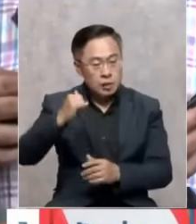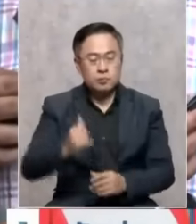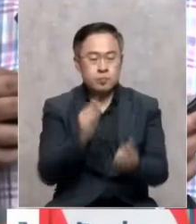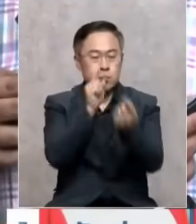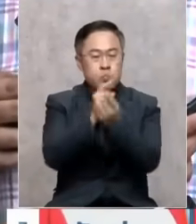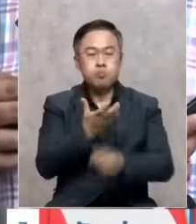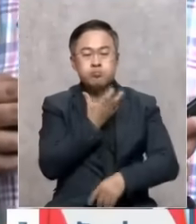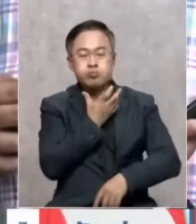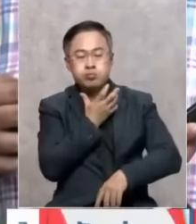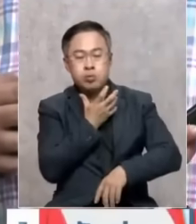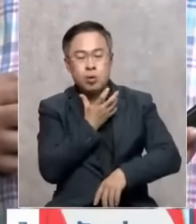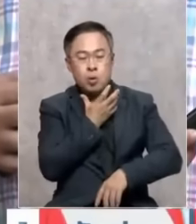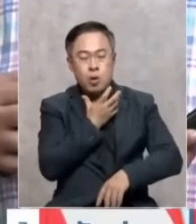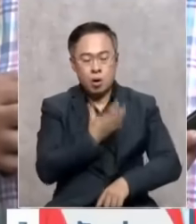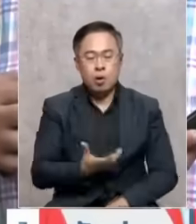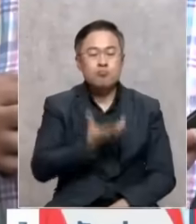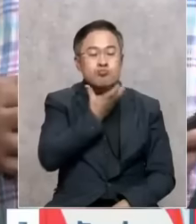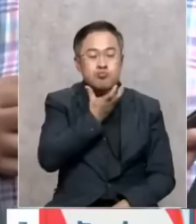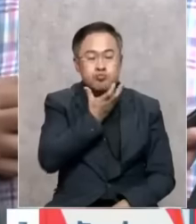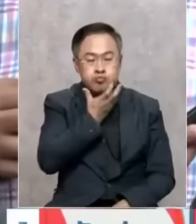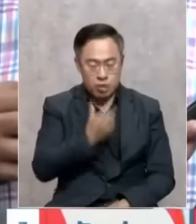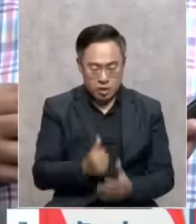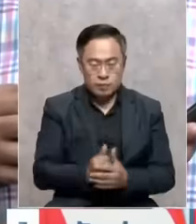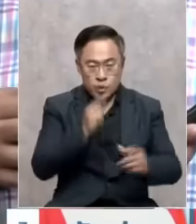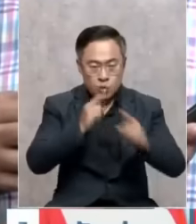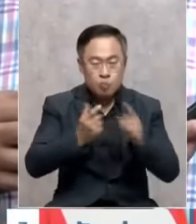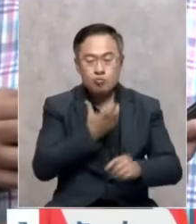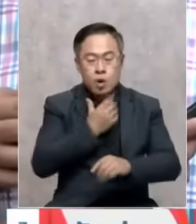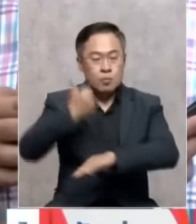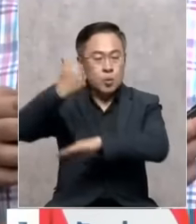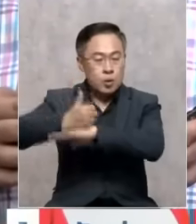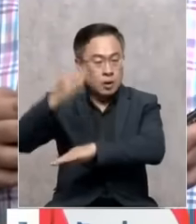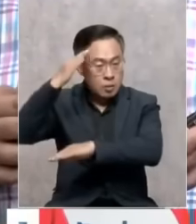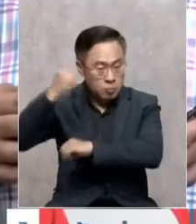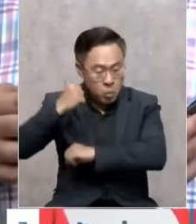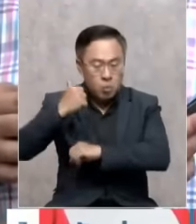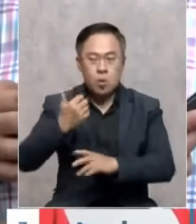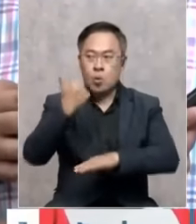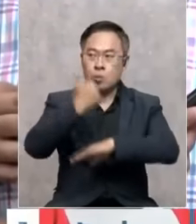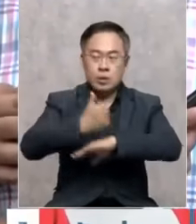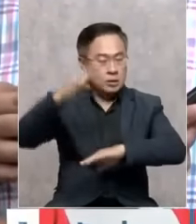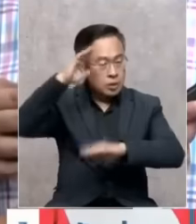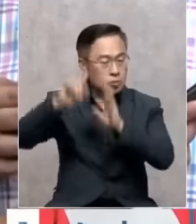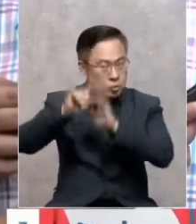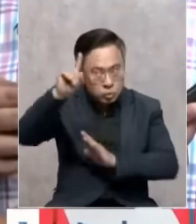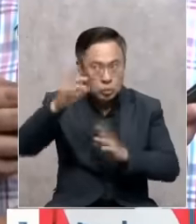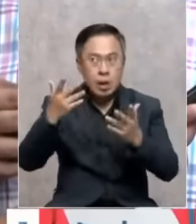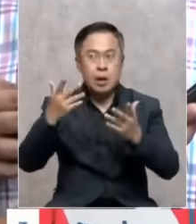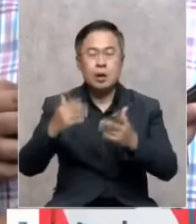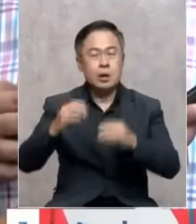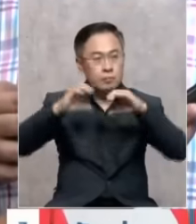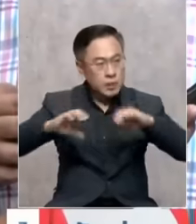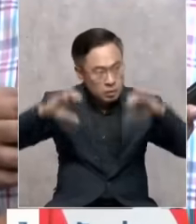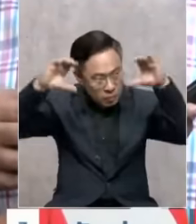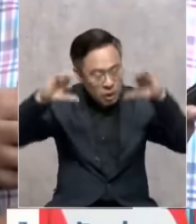ฮะ อ ันนี ้บิ๊กจิ๋ว โอ้โหหลายตำแหน่งเลยแหละครับสำหรับพลเอกชวลิตเนี่ยนะครับแล้วบอกว่าน่าจะเป็นก่อนวันแถลงนโย